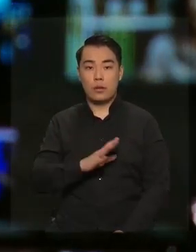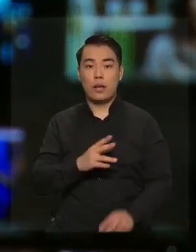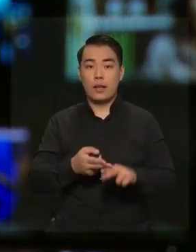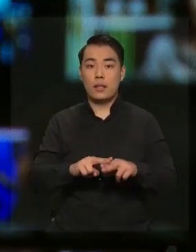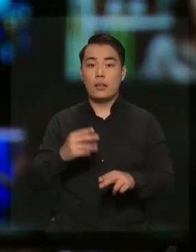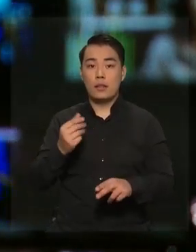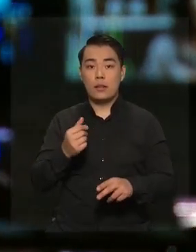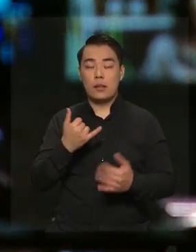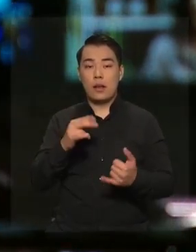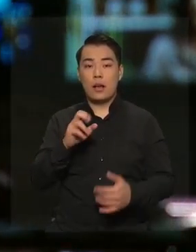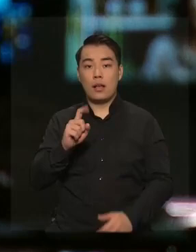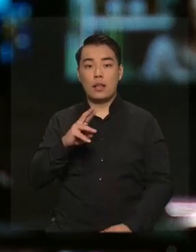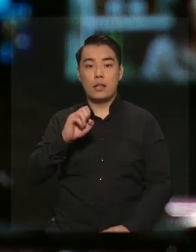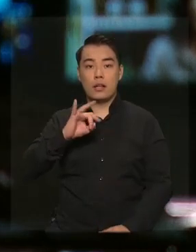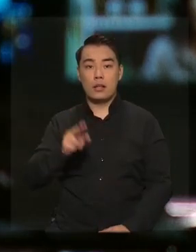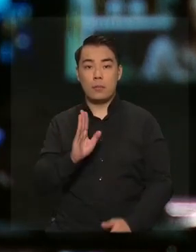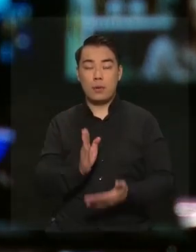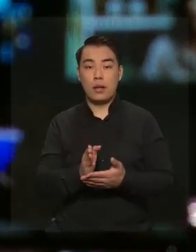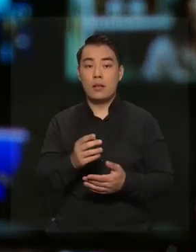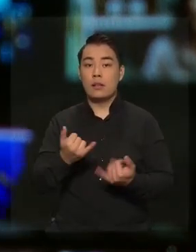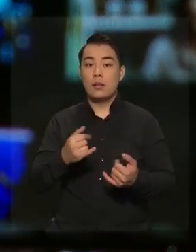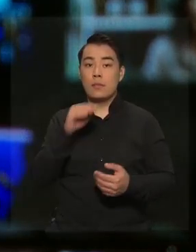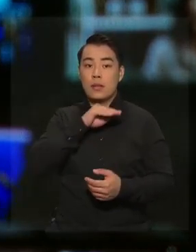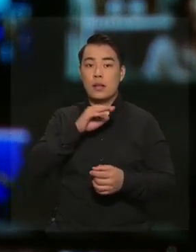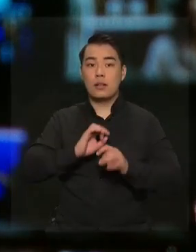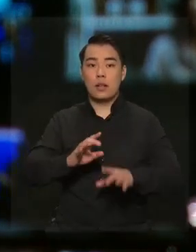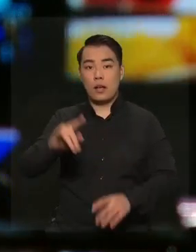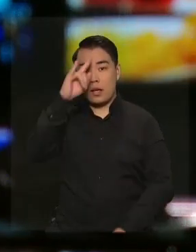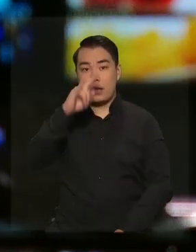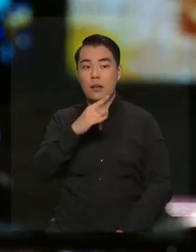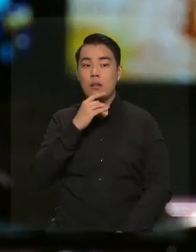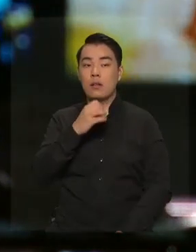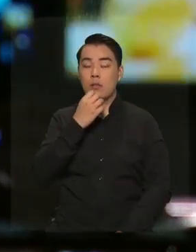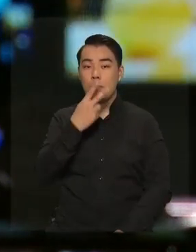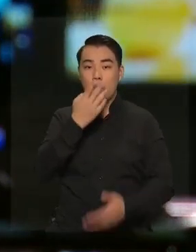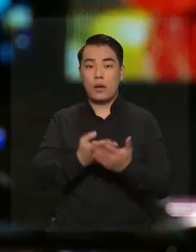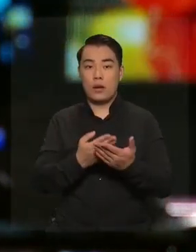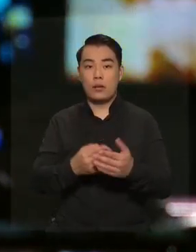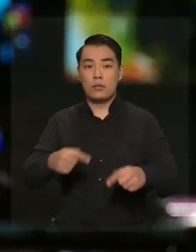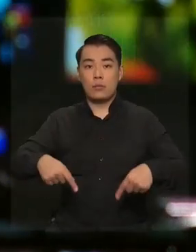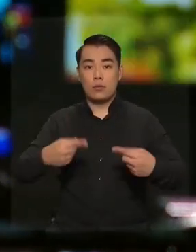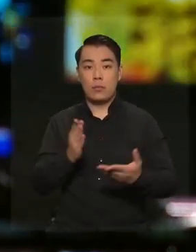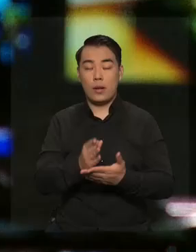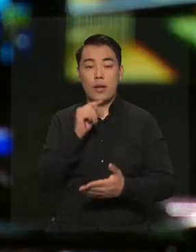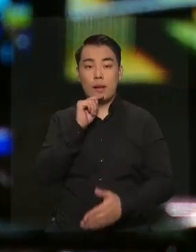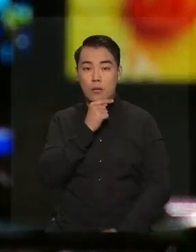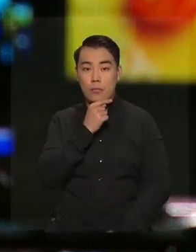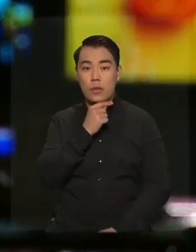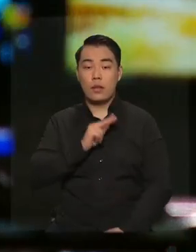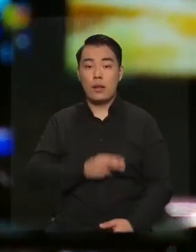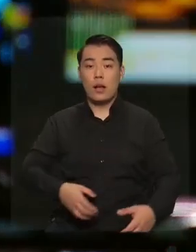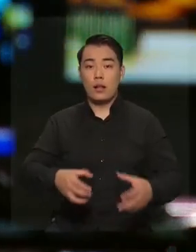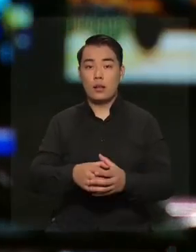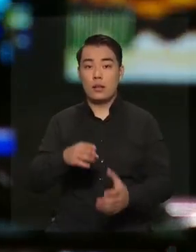цифру приводит Кастрейд. Специалисты отмечают, сейчас Казахстан показывает стабильный рост в данном секторе экономики. Мой